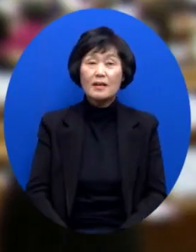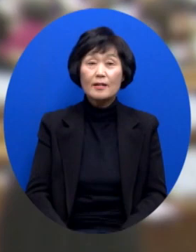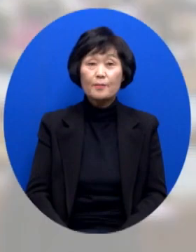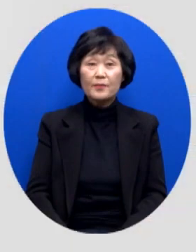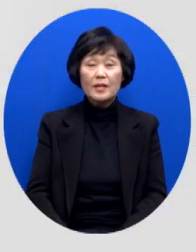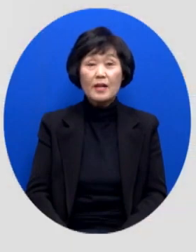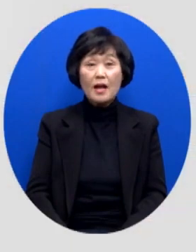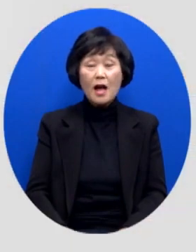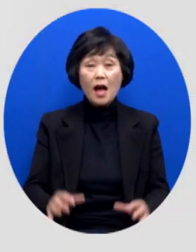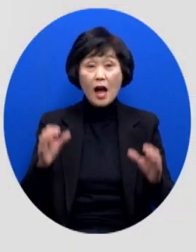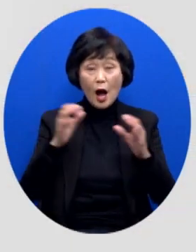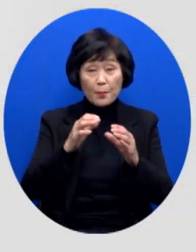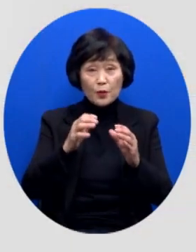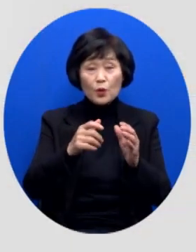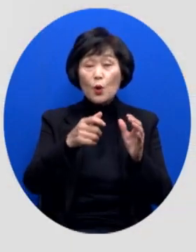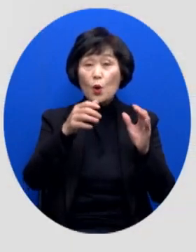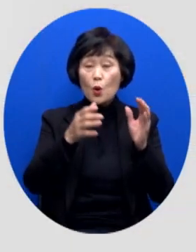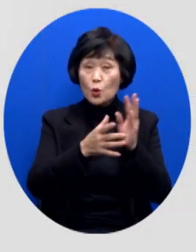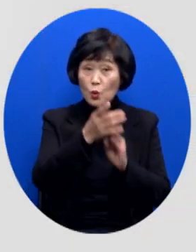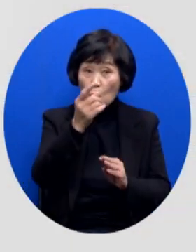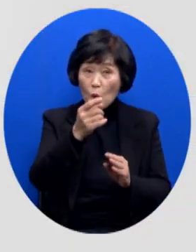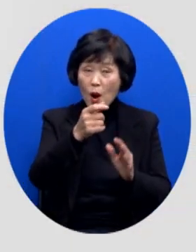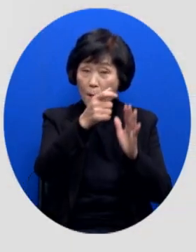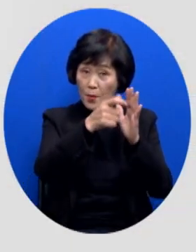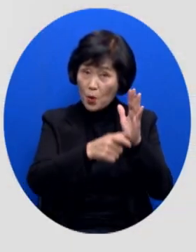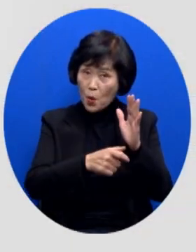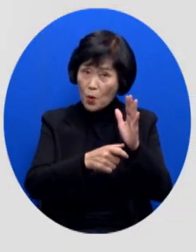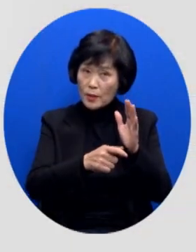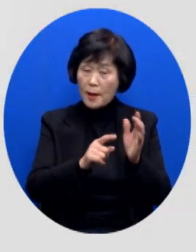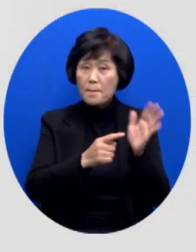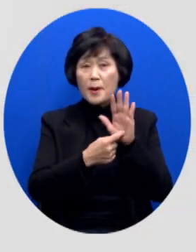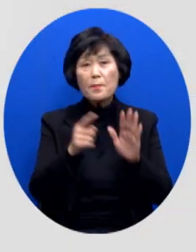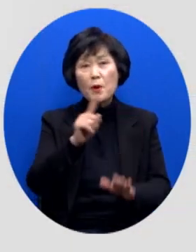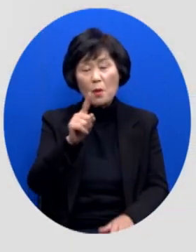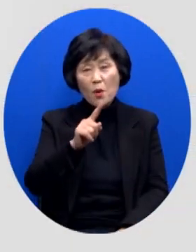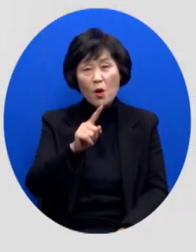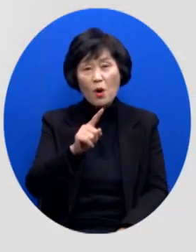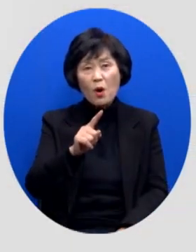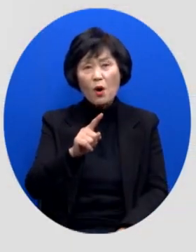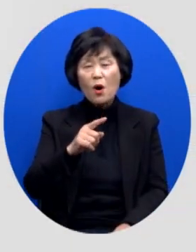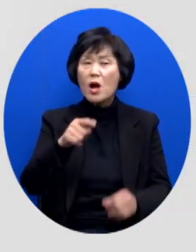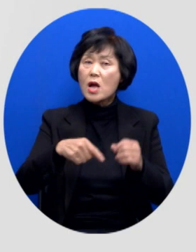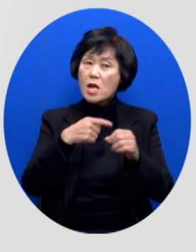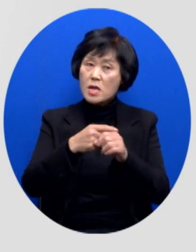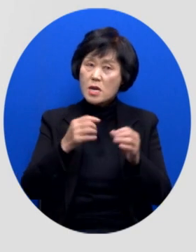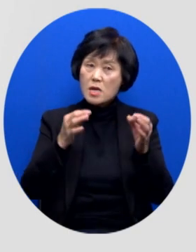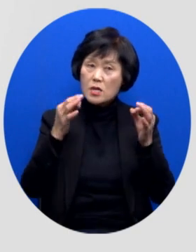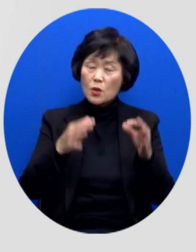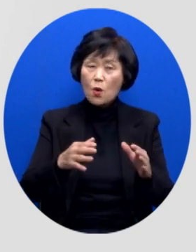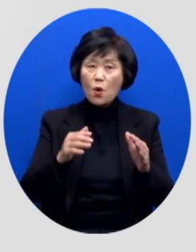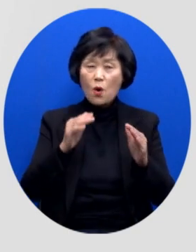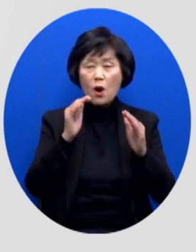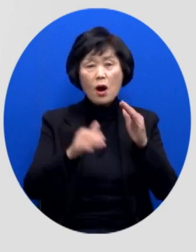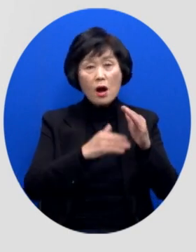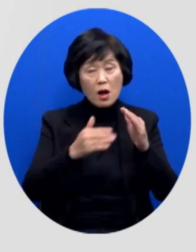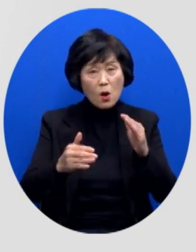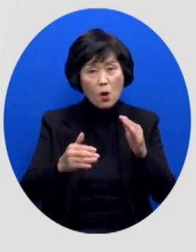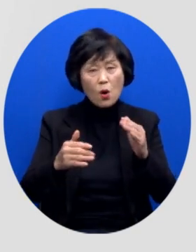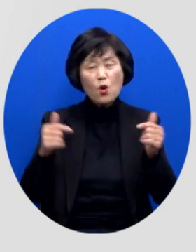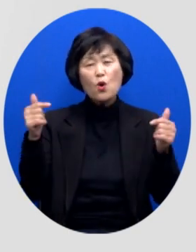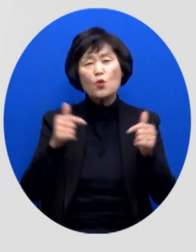대한예수교 장로회 합동과 통합교단 산하기관에 따르면 최근 1년 사이 28만 명의 성도가 줄어든 것으로